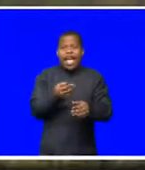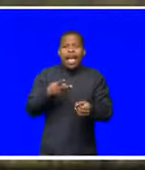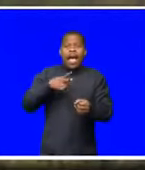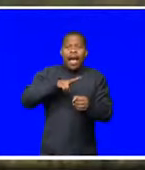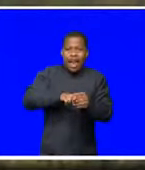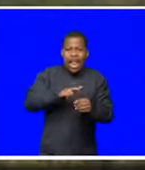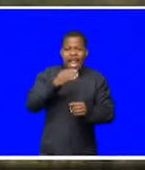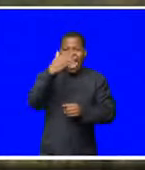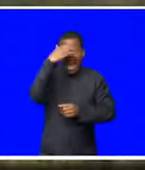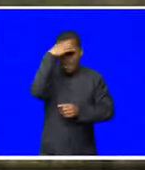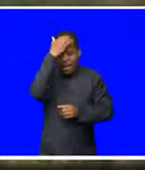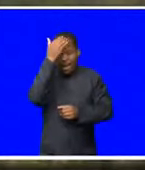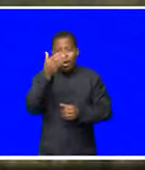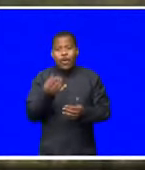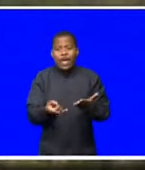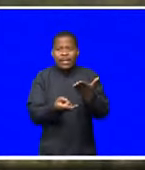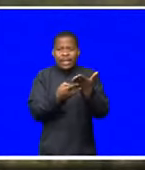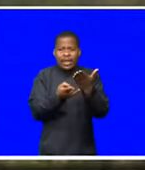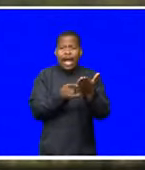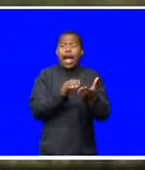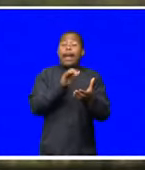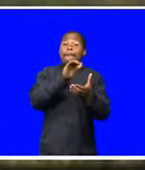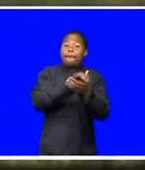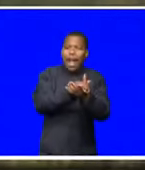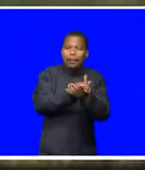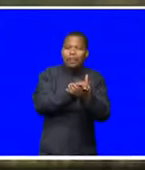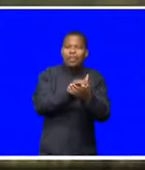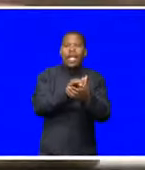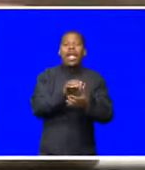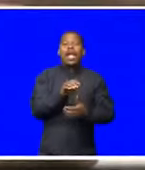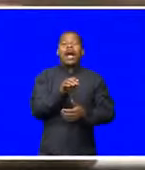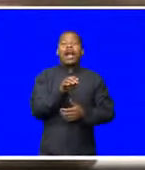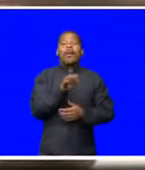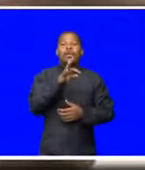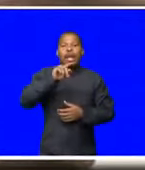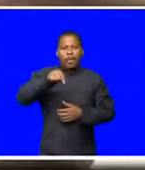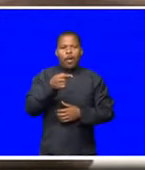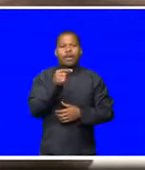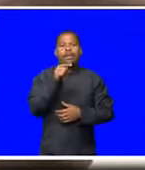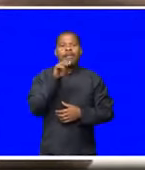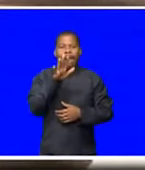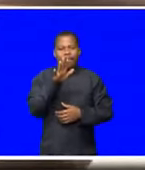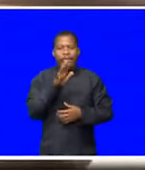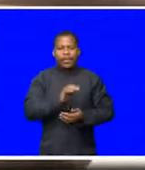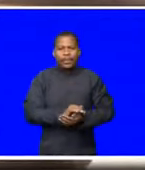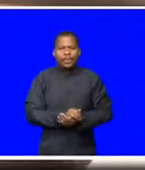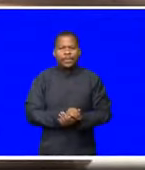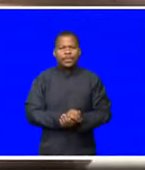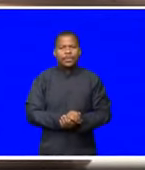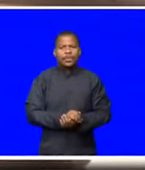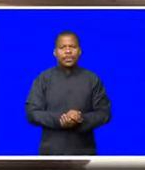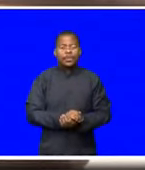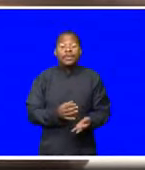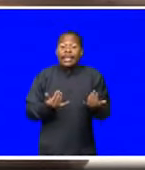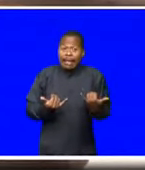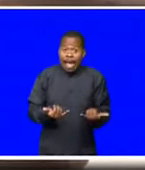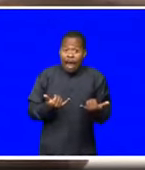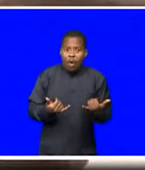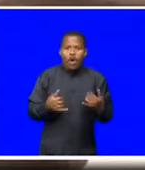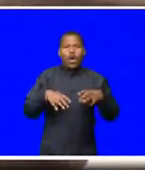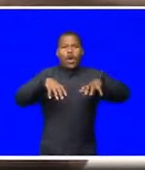ngokuthi asibambise nganaluhlelo lolukhona lwahulumende labo 3.5 lokulinile nje hawu